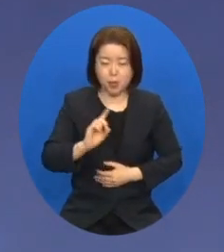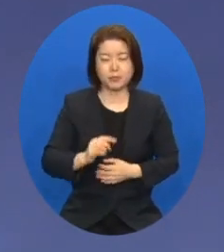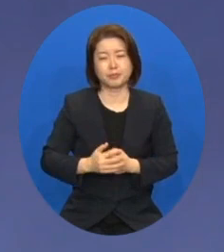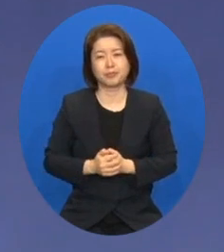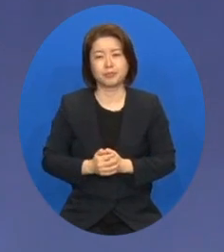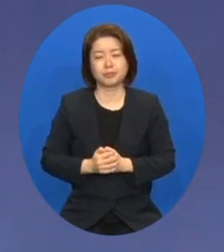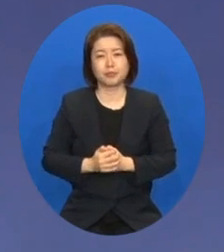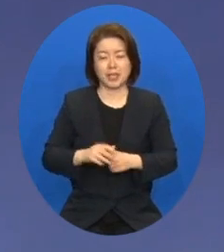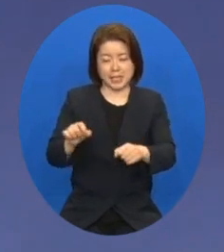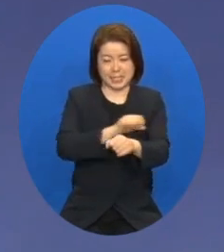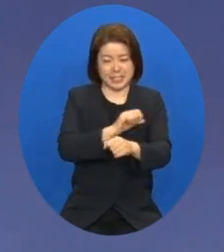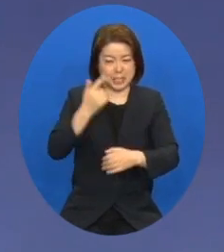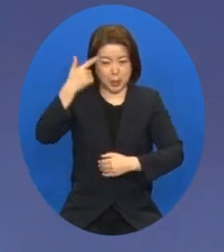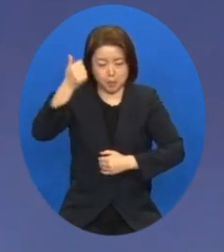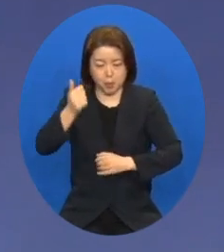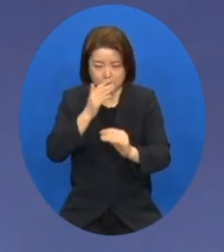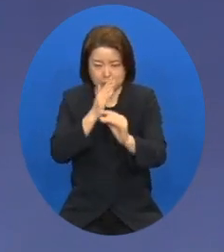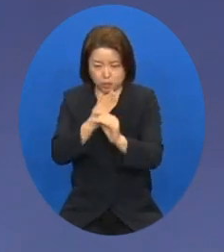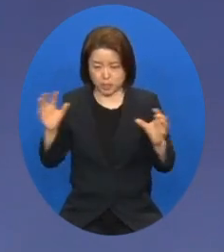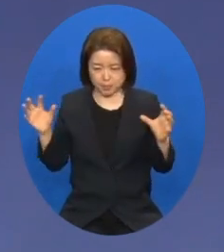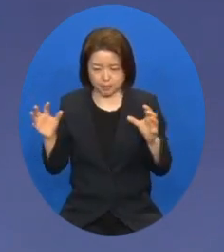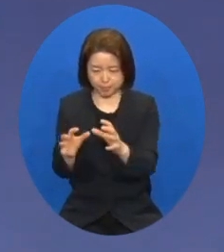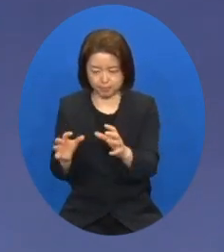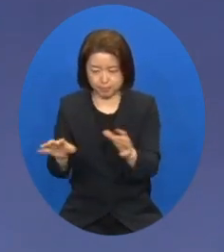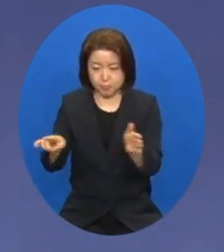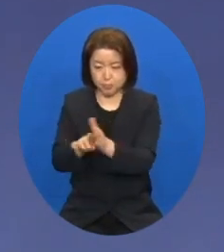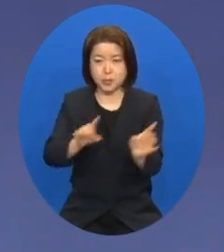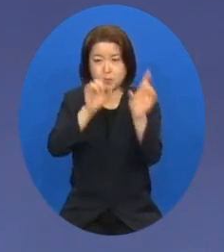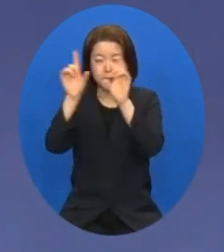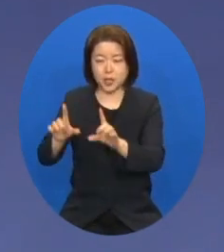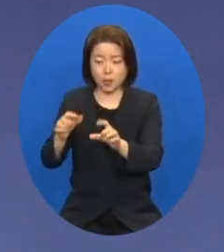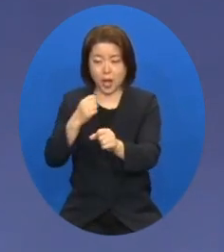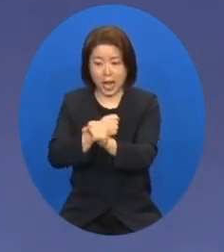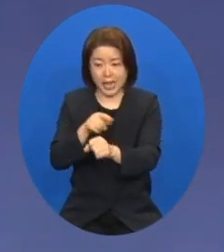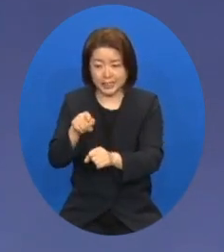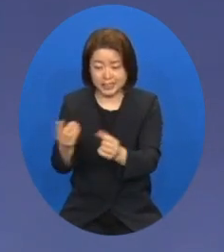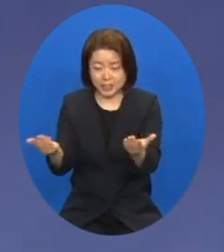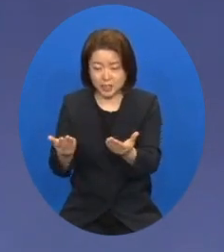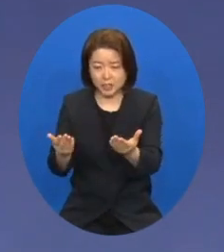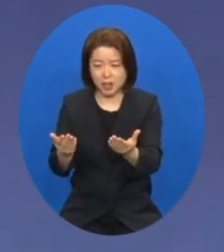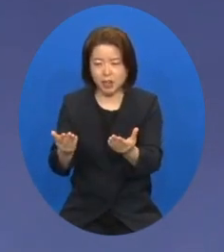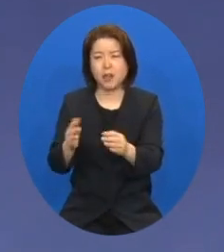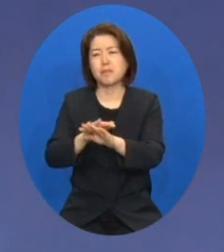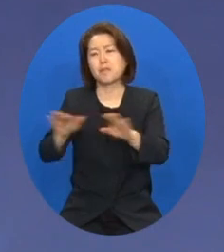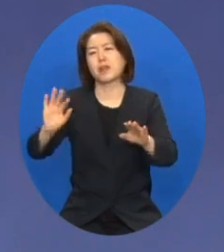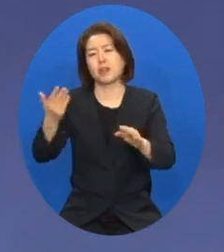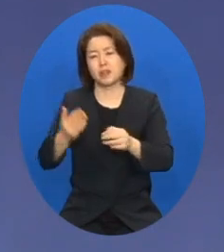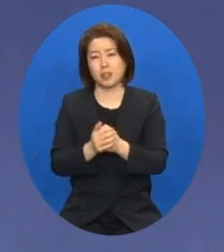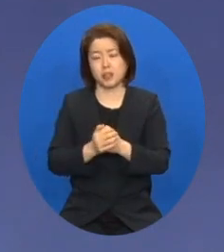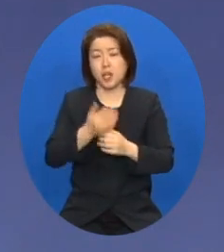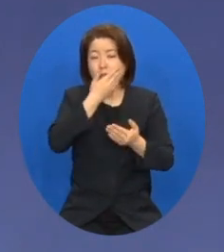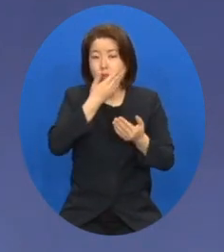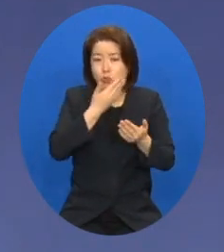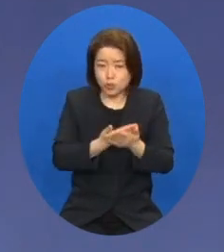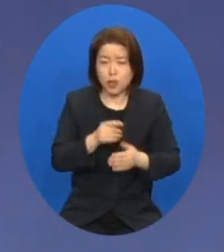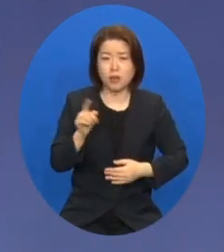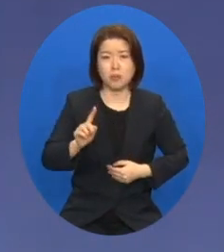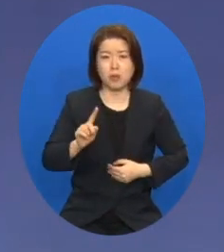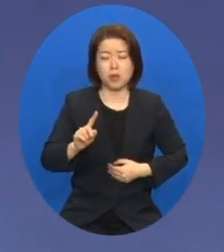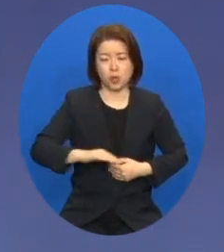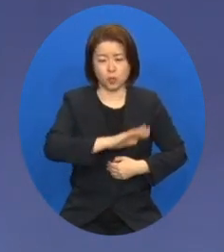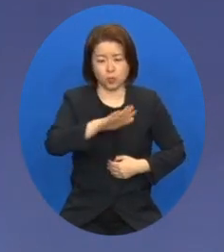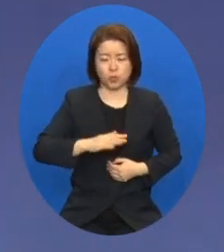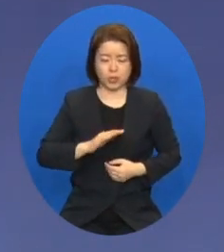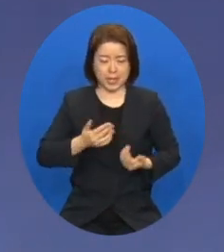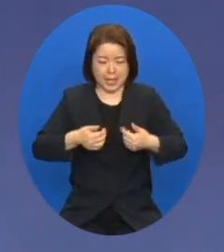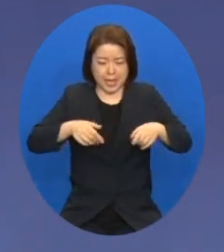특정 목사 중심으로 신앙생활을 하는 것도 이제 벗어나야 될때가 엄 겁니다 중요한 것은 우리와 정말 함께